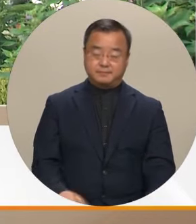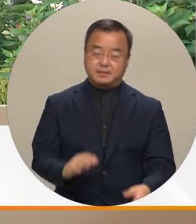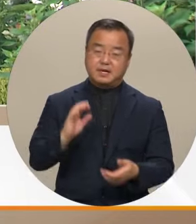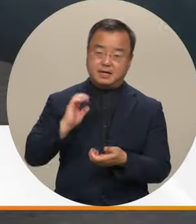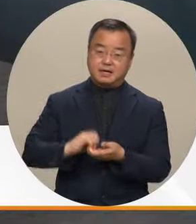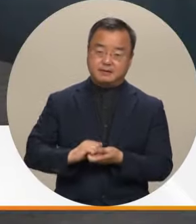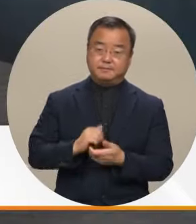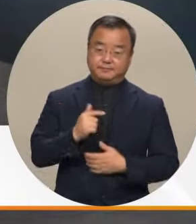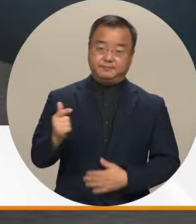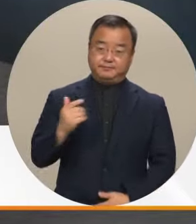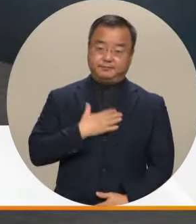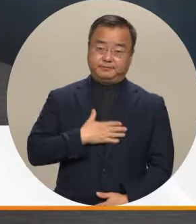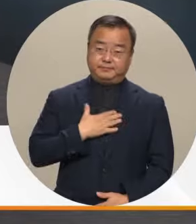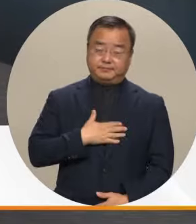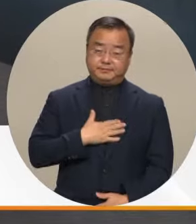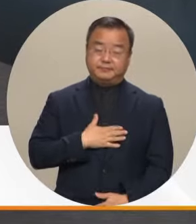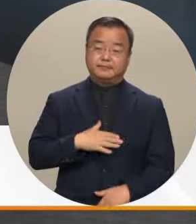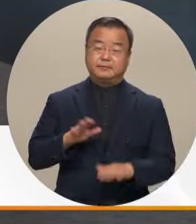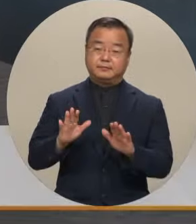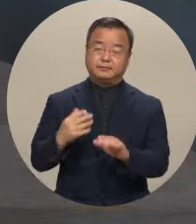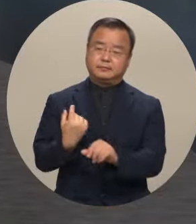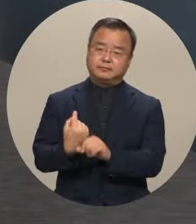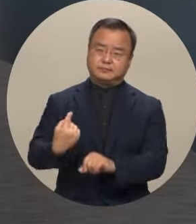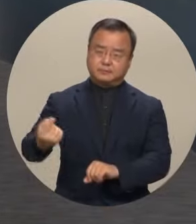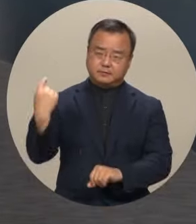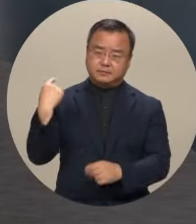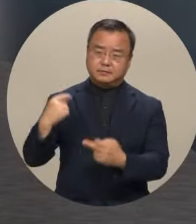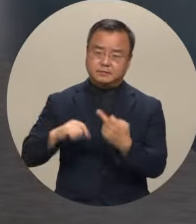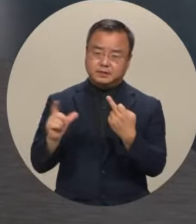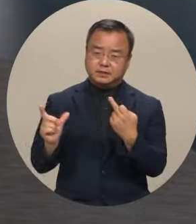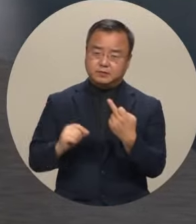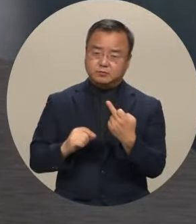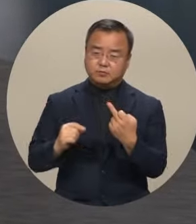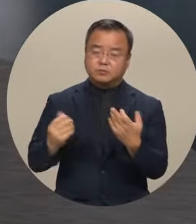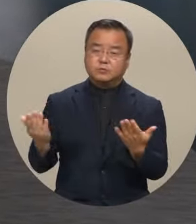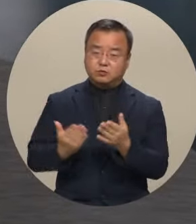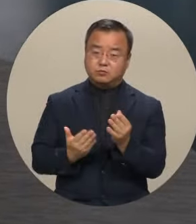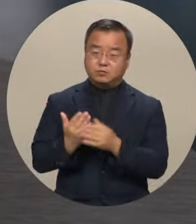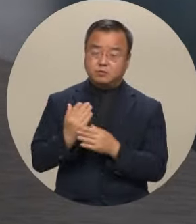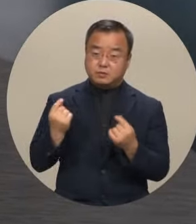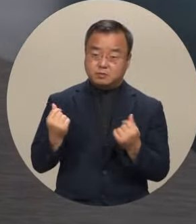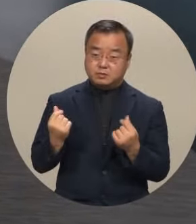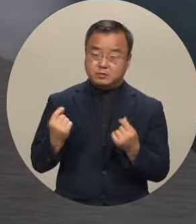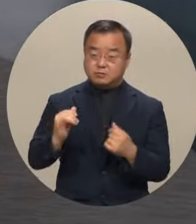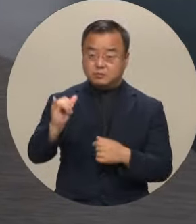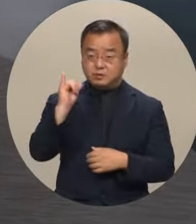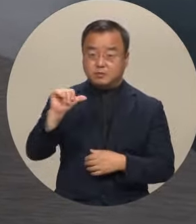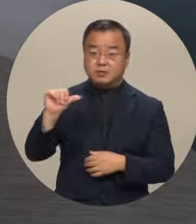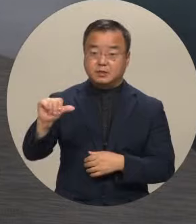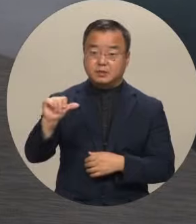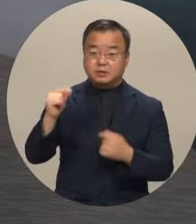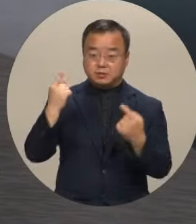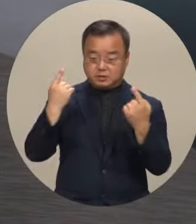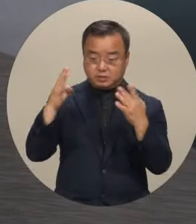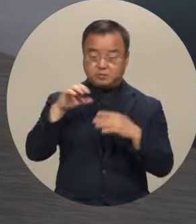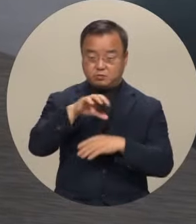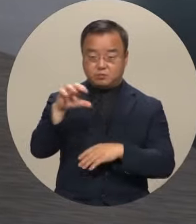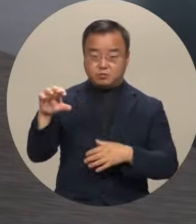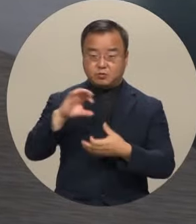있겠습니다 자 그런데이 작년 12월에도 비슷한 일이 있었어요이 다섯 개 대학에서 연쇄적인 해킹 공격이